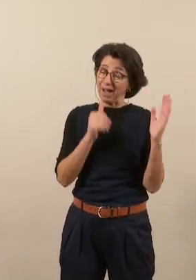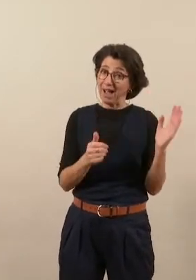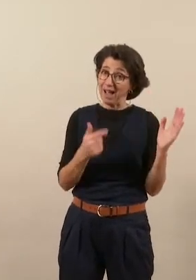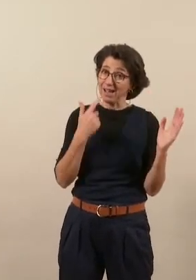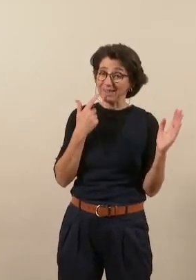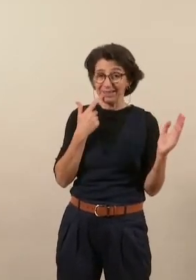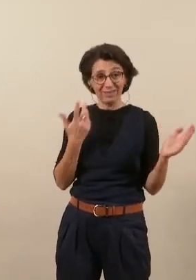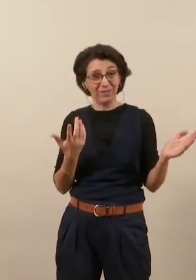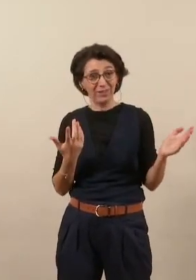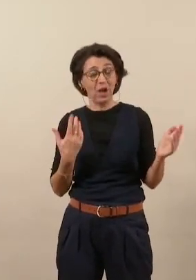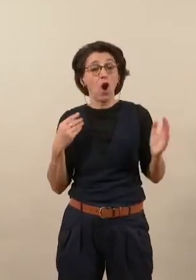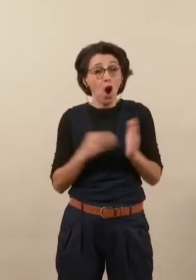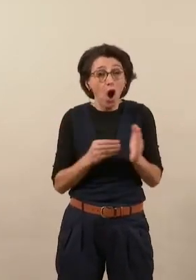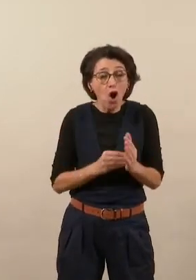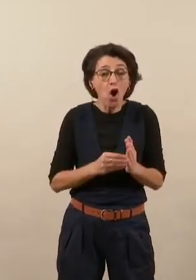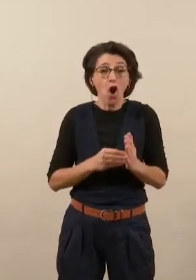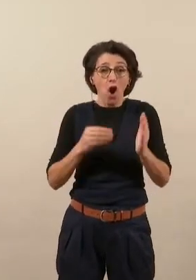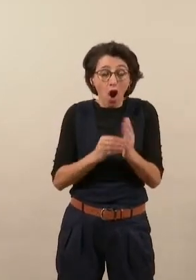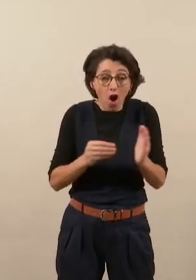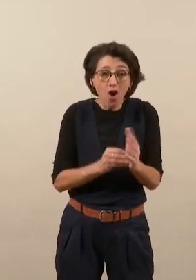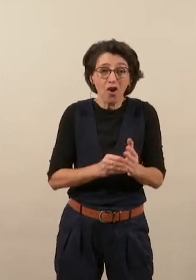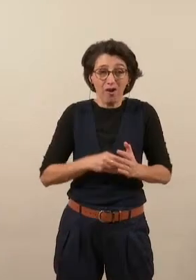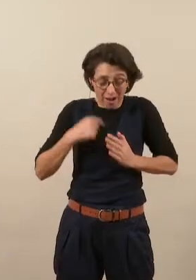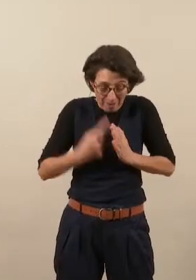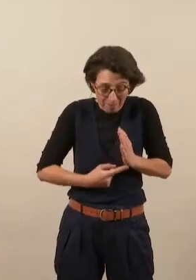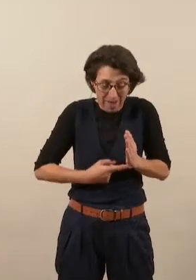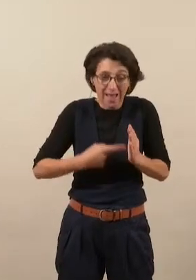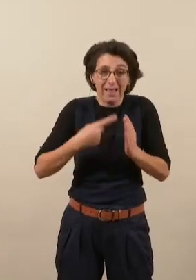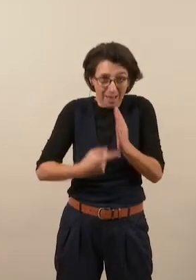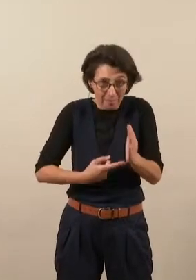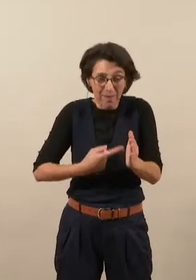répète encore et encore vos sempiternels éléments de